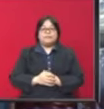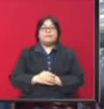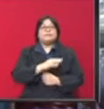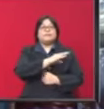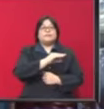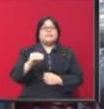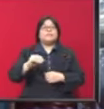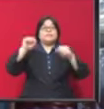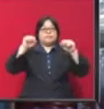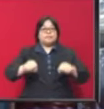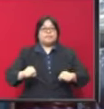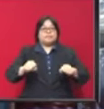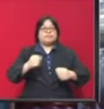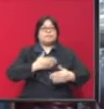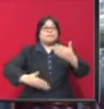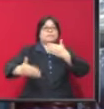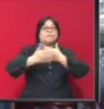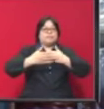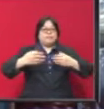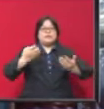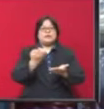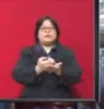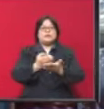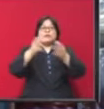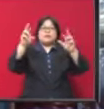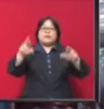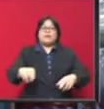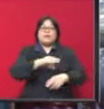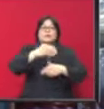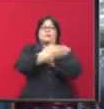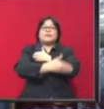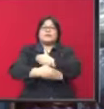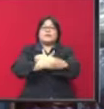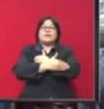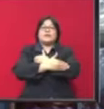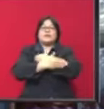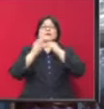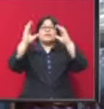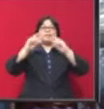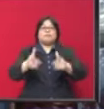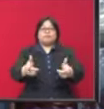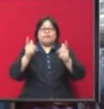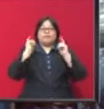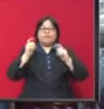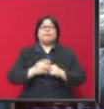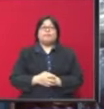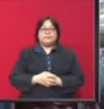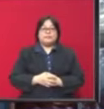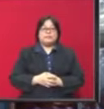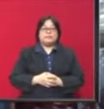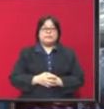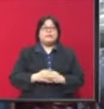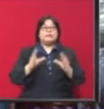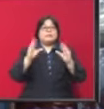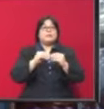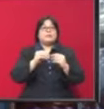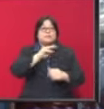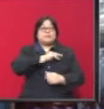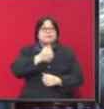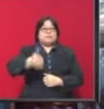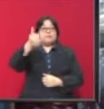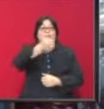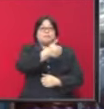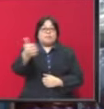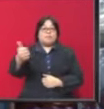seterusnya mampu memulihkan semula ekonomi rakyat dan negara dengan kadar segera justru hme suara jemaah